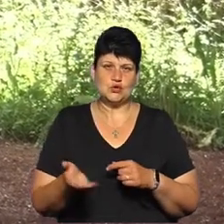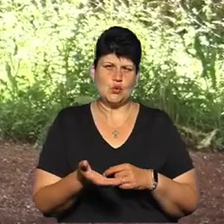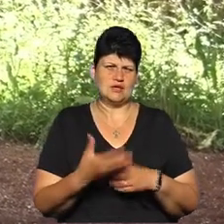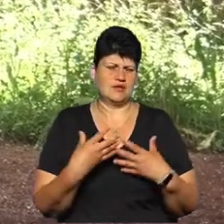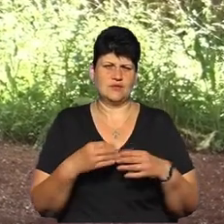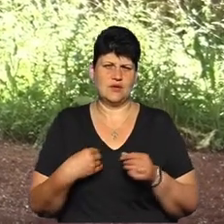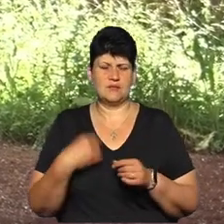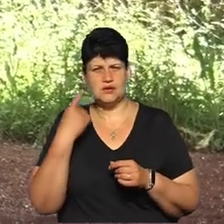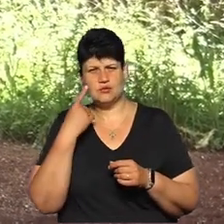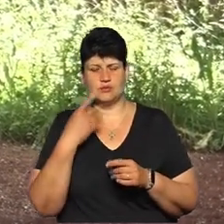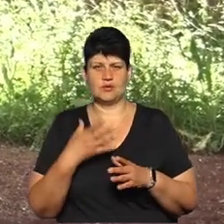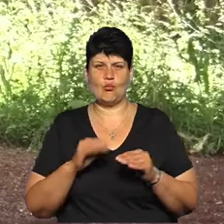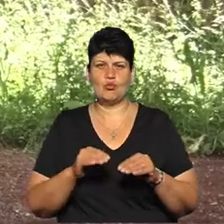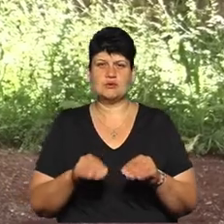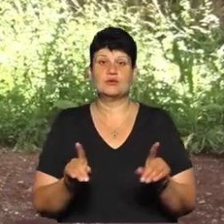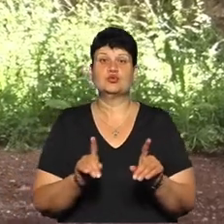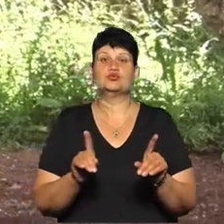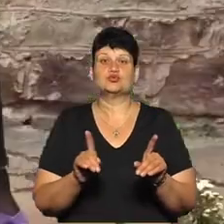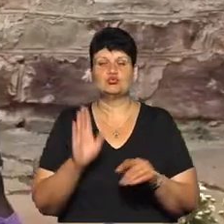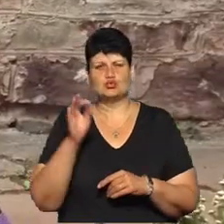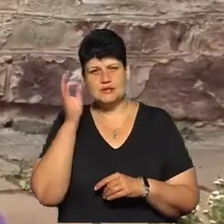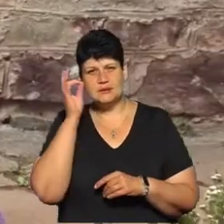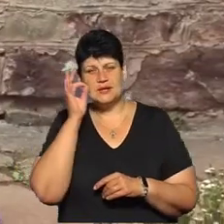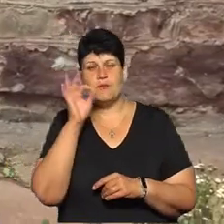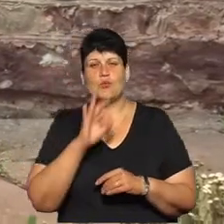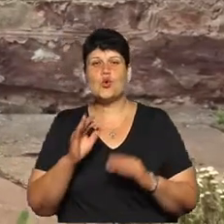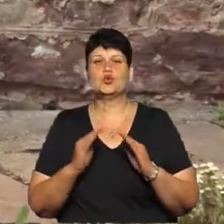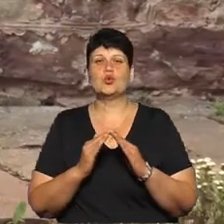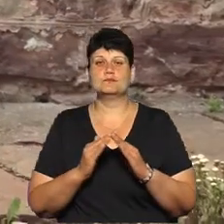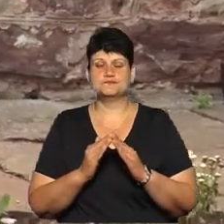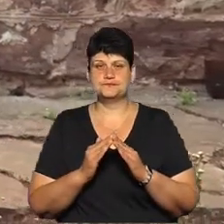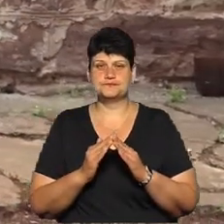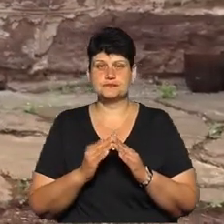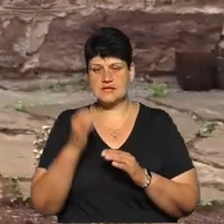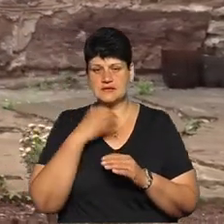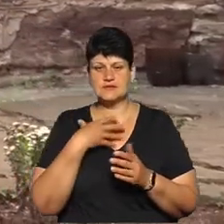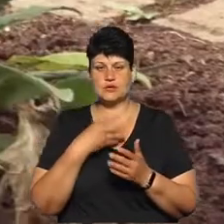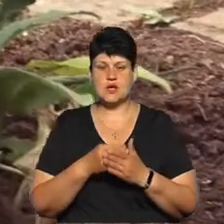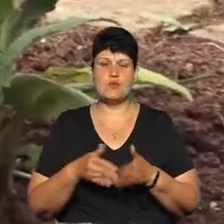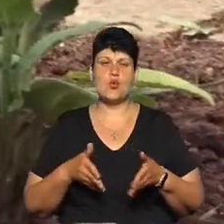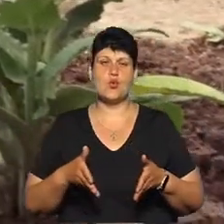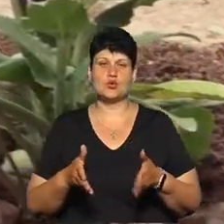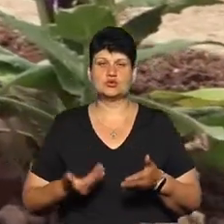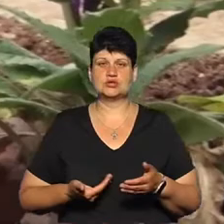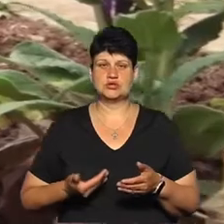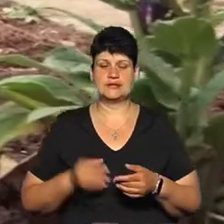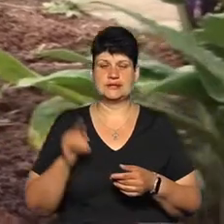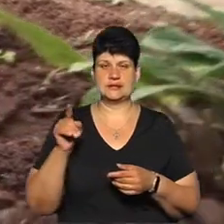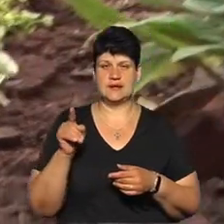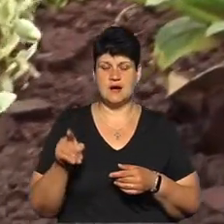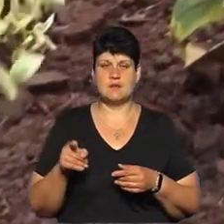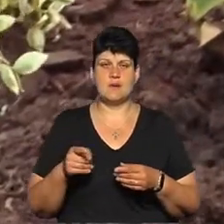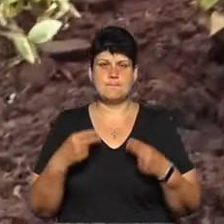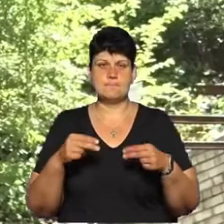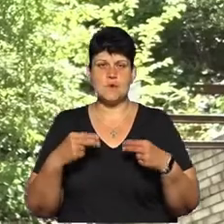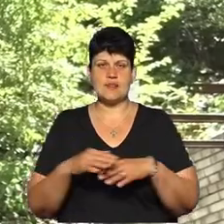ми думаємо, посадимо, хоч щось напоминати буде про дом. Завдяки власному городу, розповідає Ольга, вижили в окупації. Городину продавали на